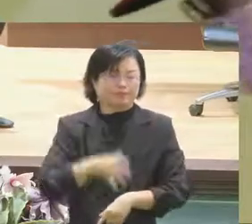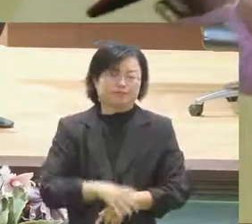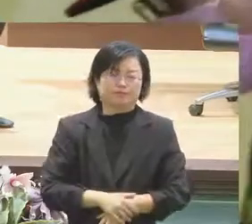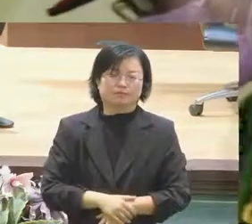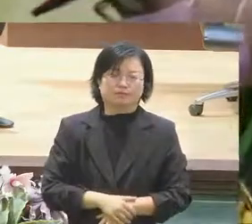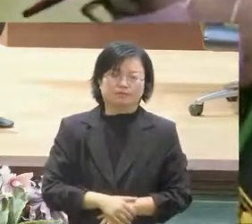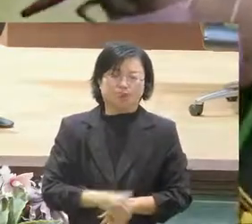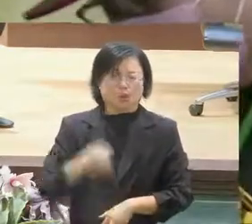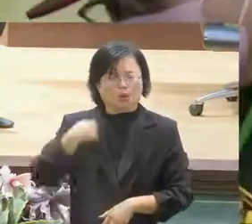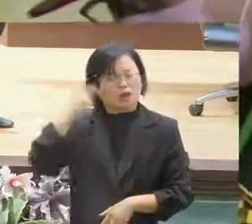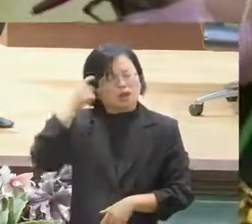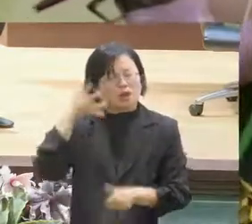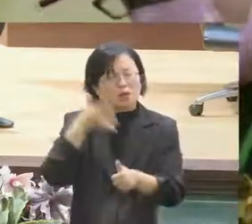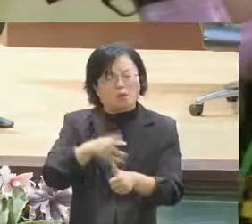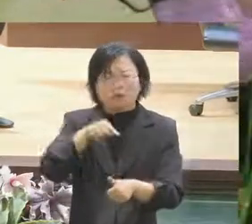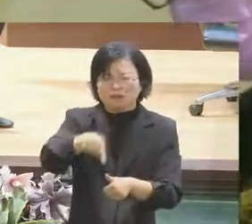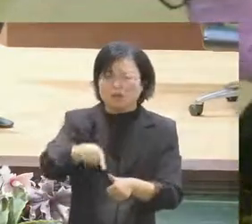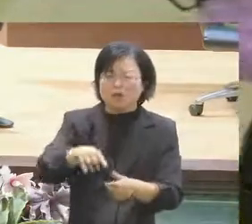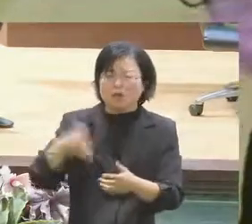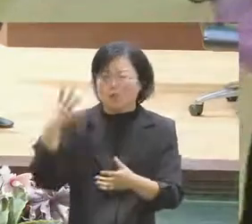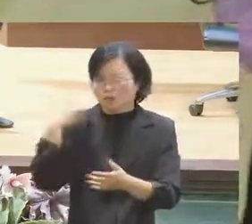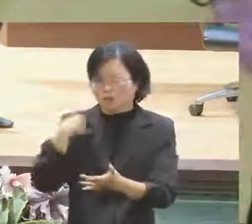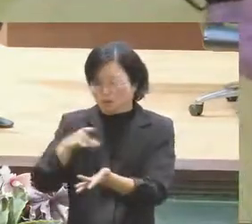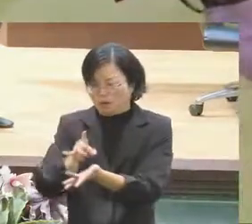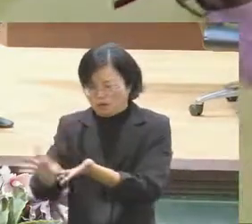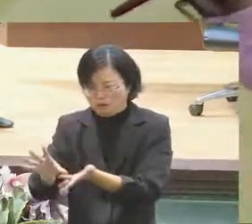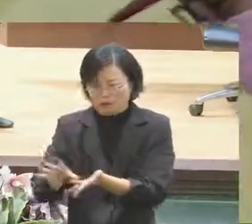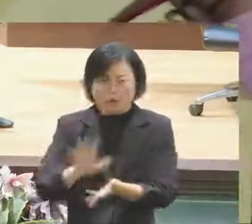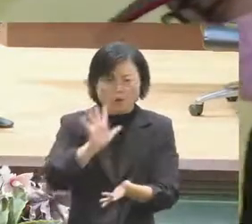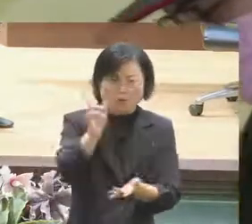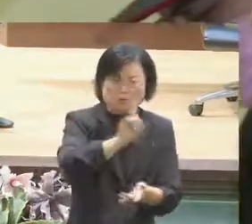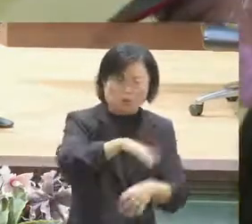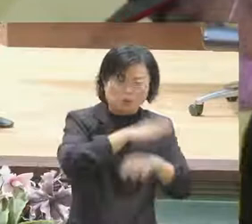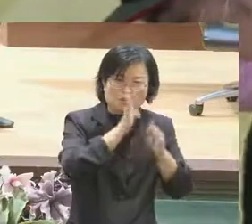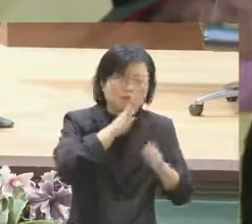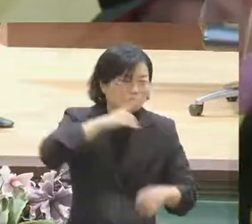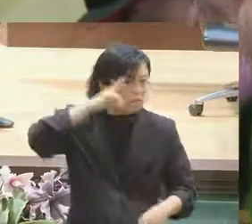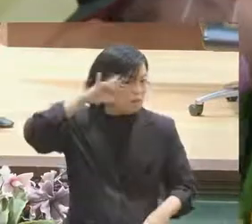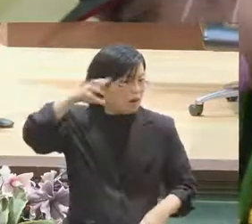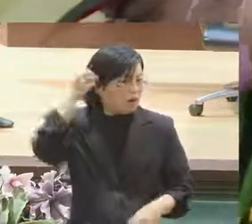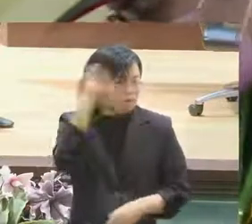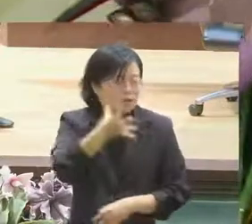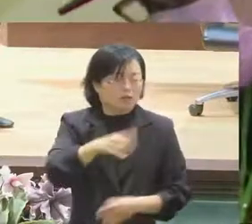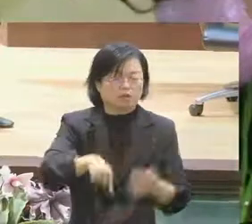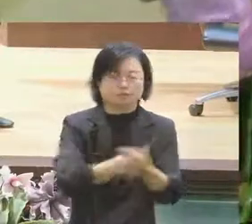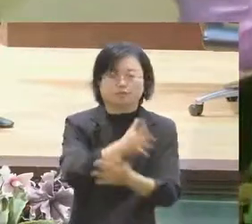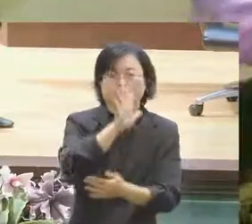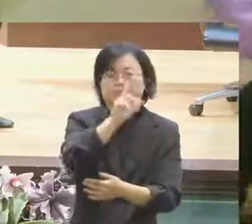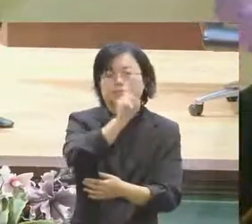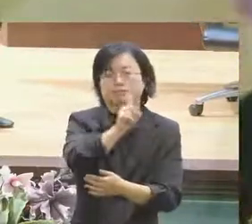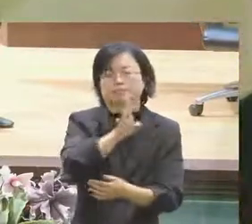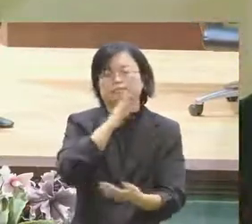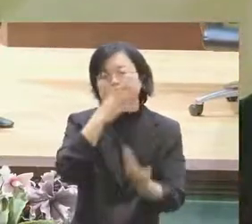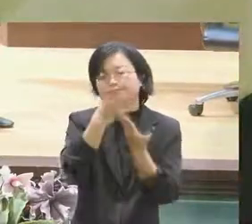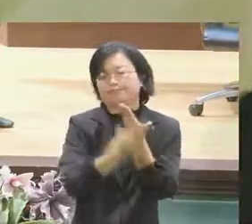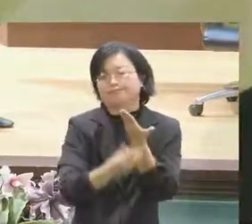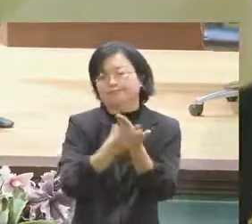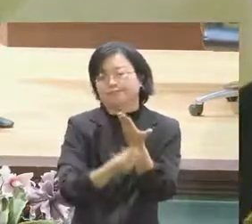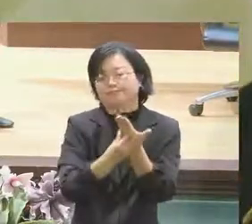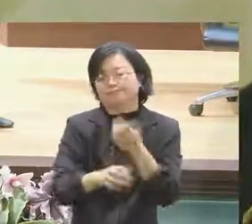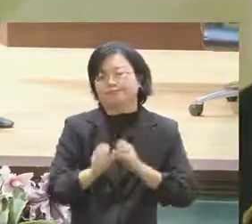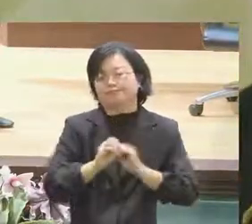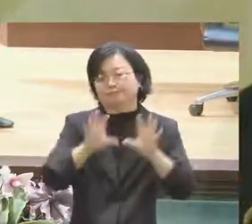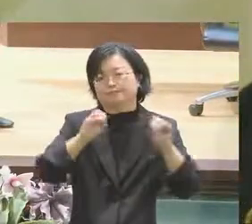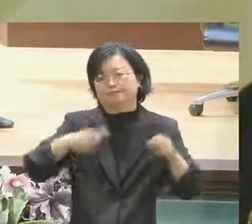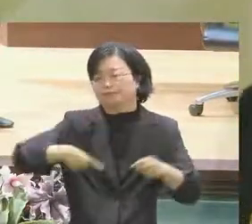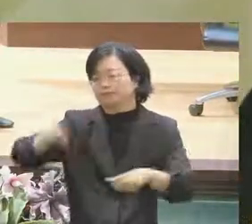些是你们真的要做是新的尝试？结果只有一个，就是印制文宣向商业公司